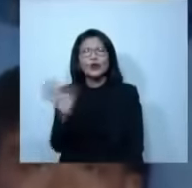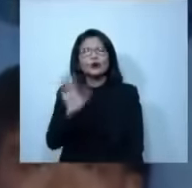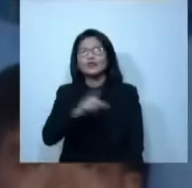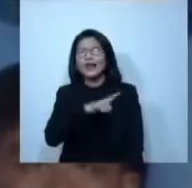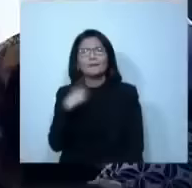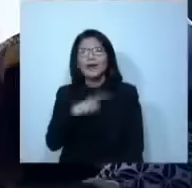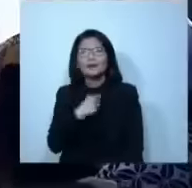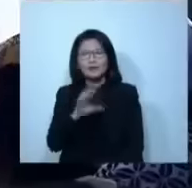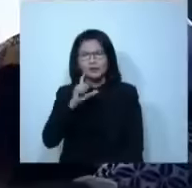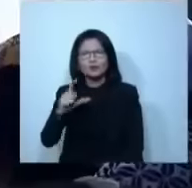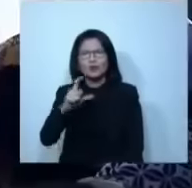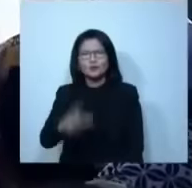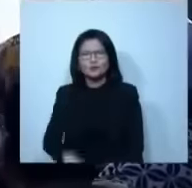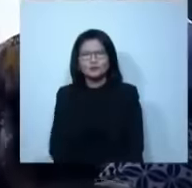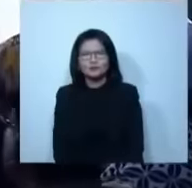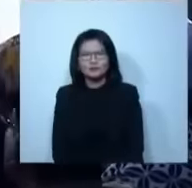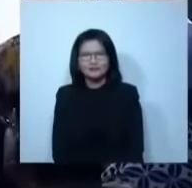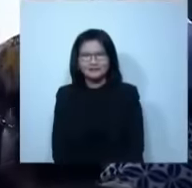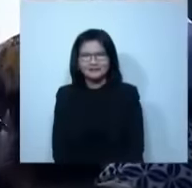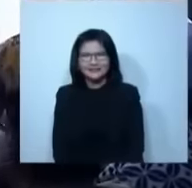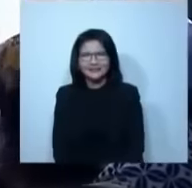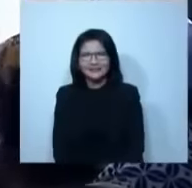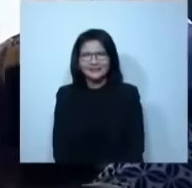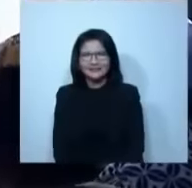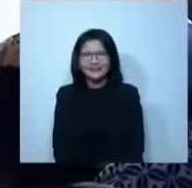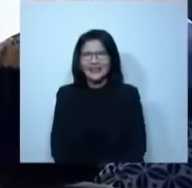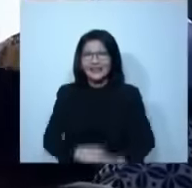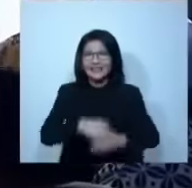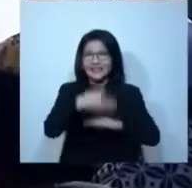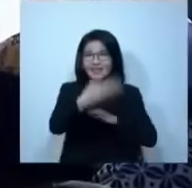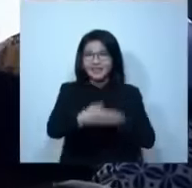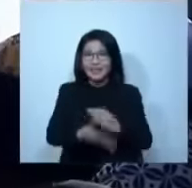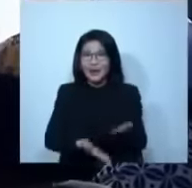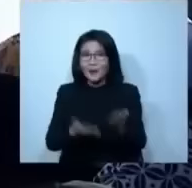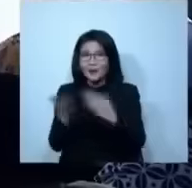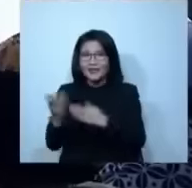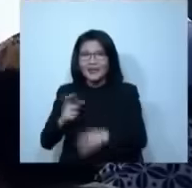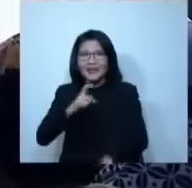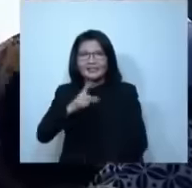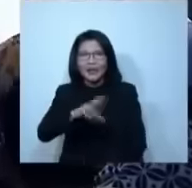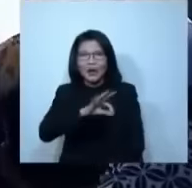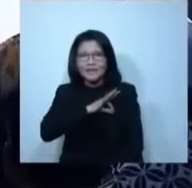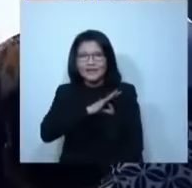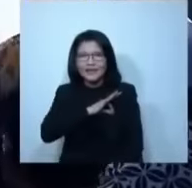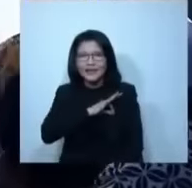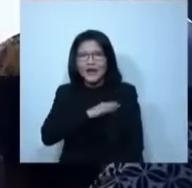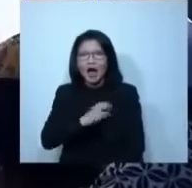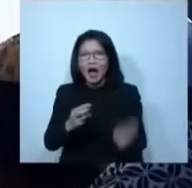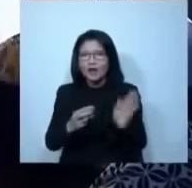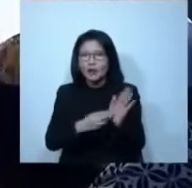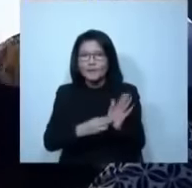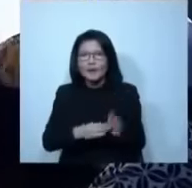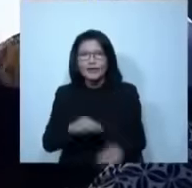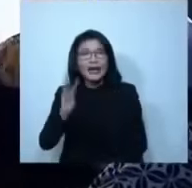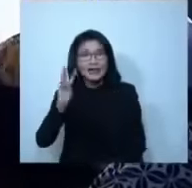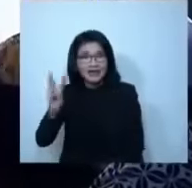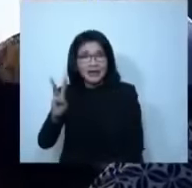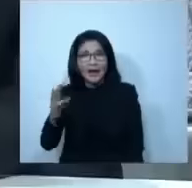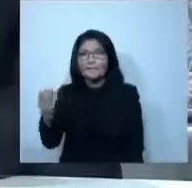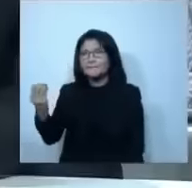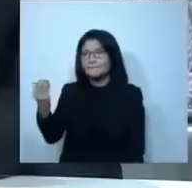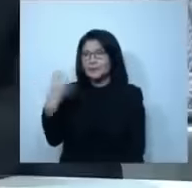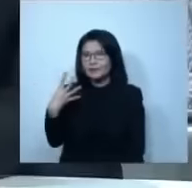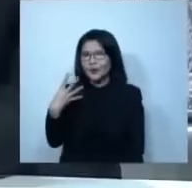Baik. Baik, terima kasih. Dan selanjutnya kami persilakan kepada calon presiden nomor urut 3 untuk merespon tanggapan